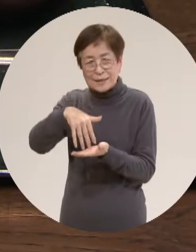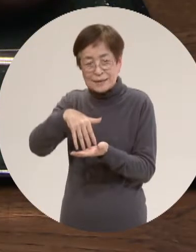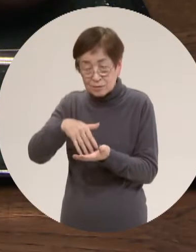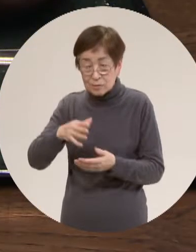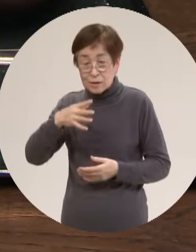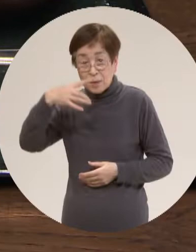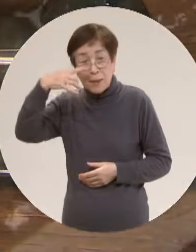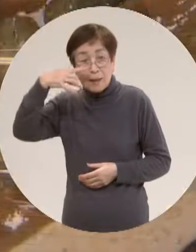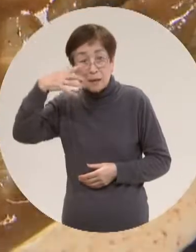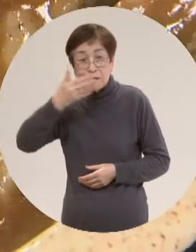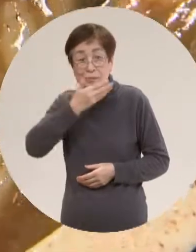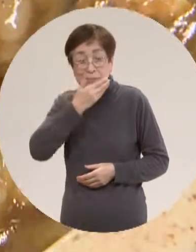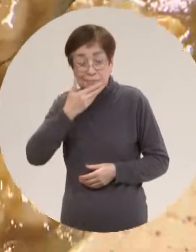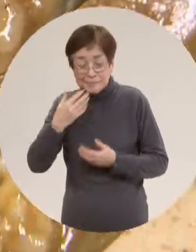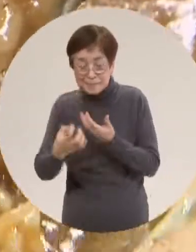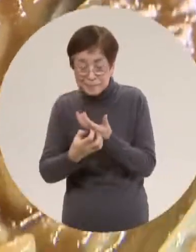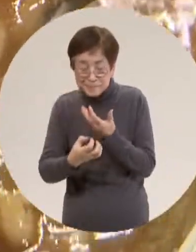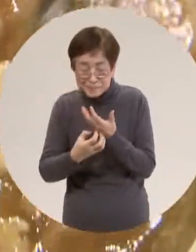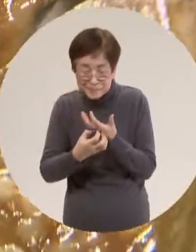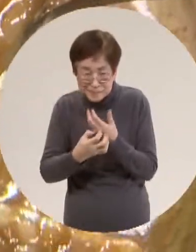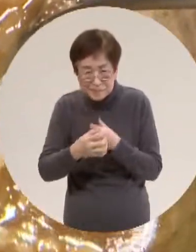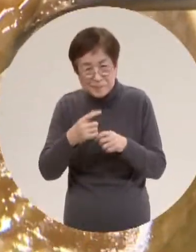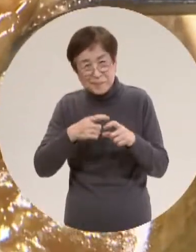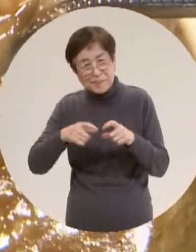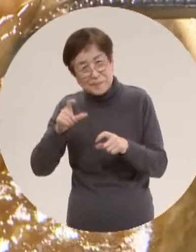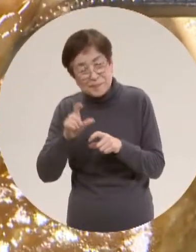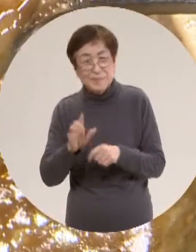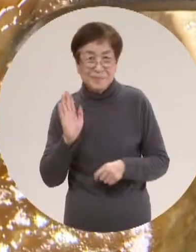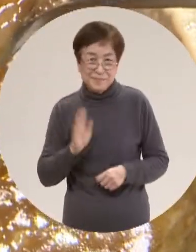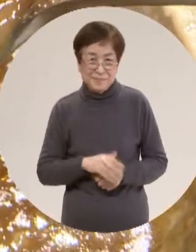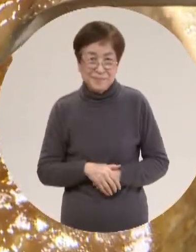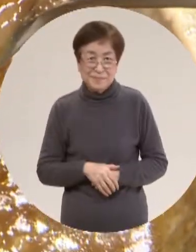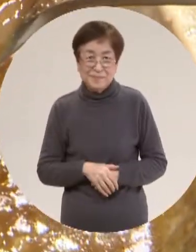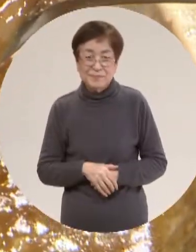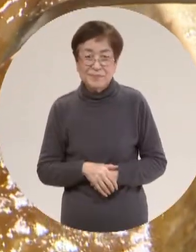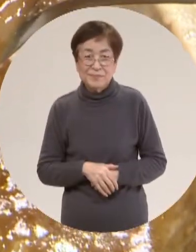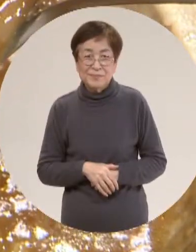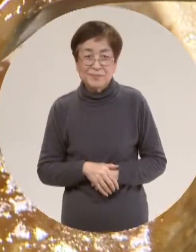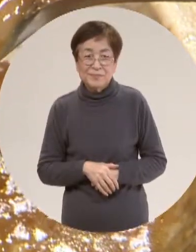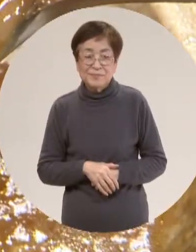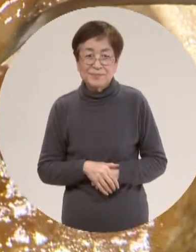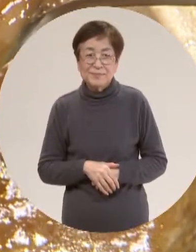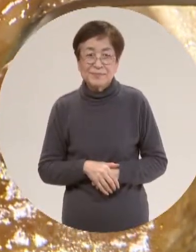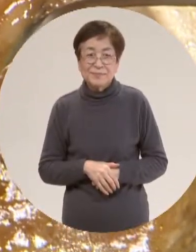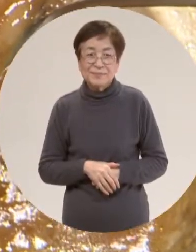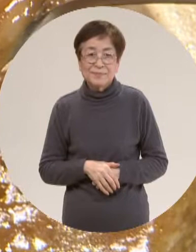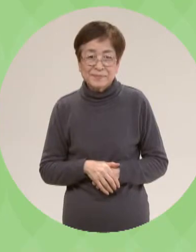淡路産玉ねぎの旨味が溶け込んで抜群の美味しさ。